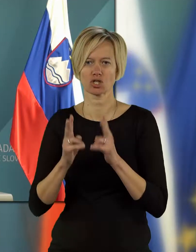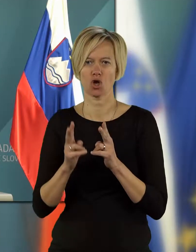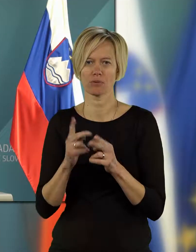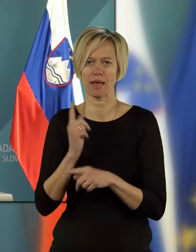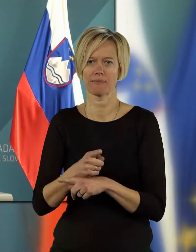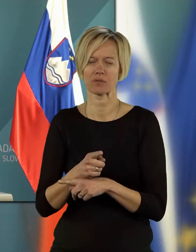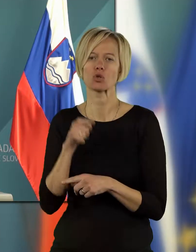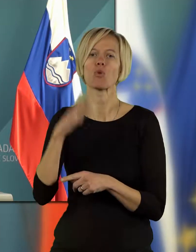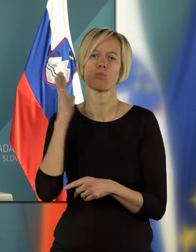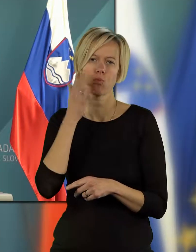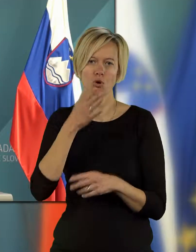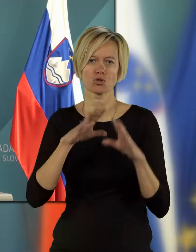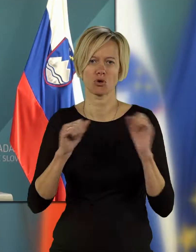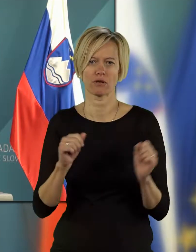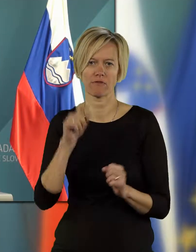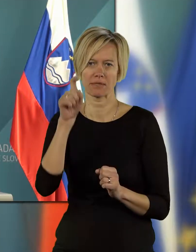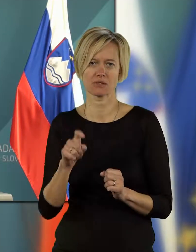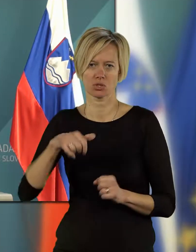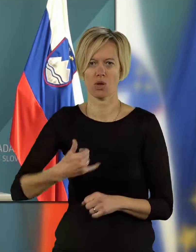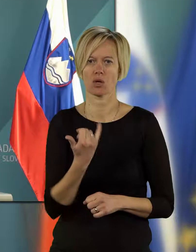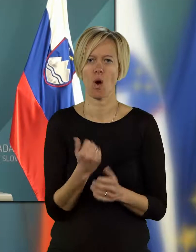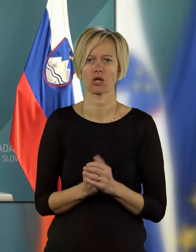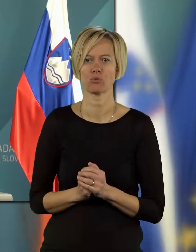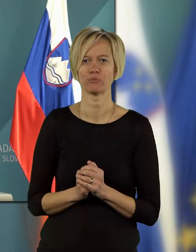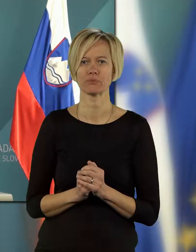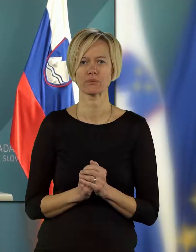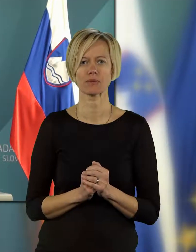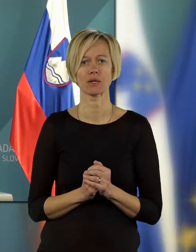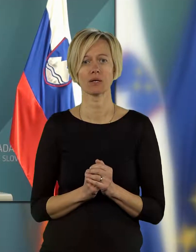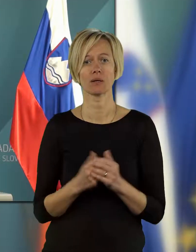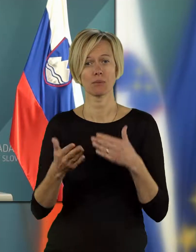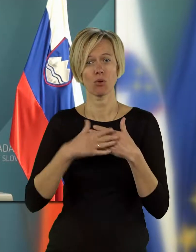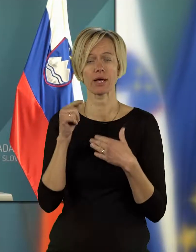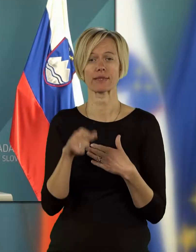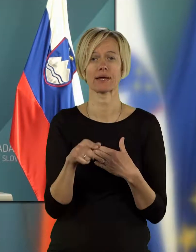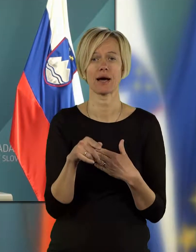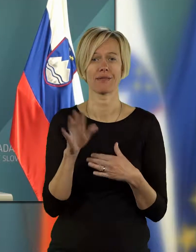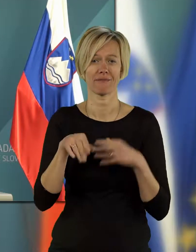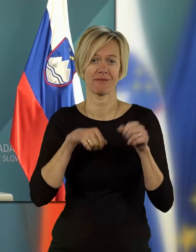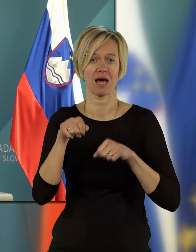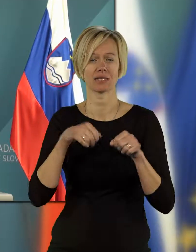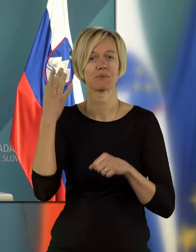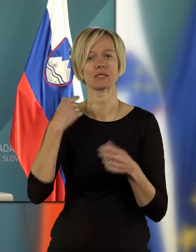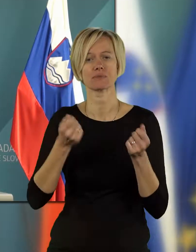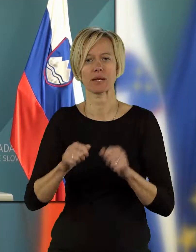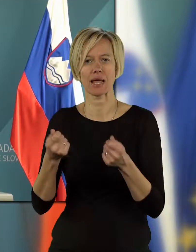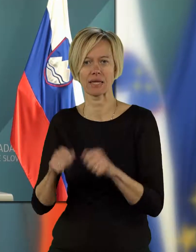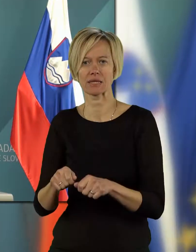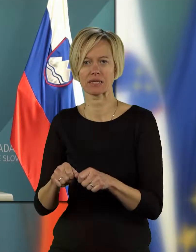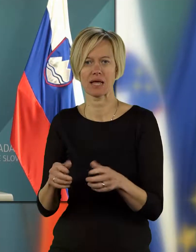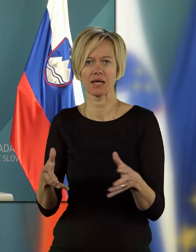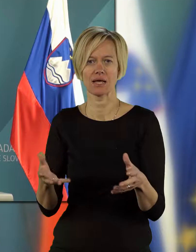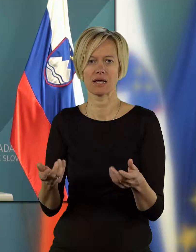in to bo storjeno v mesecu januarju. Poleg tega je na vladi so bile